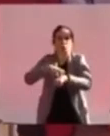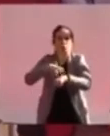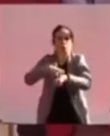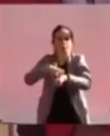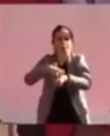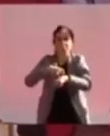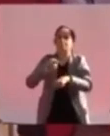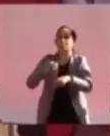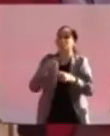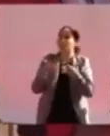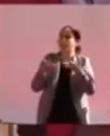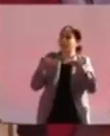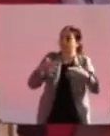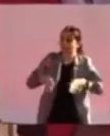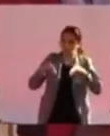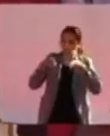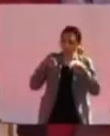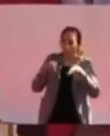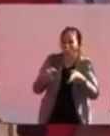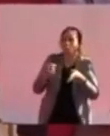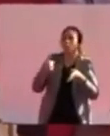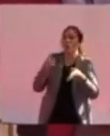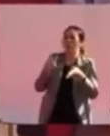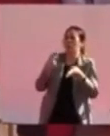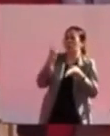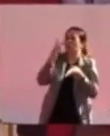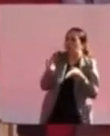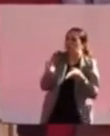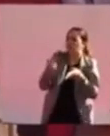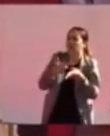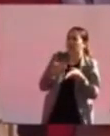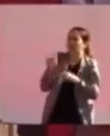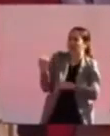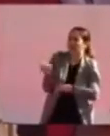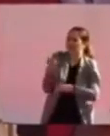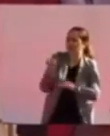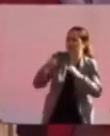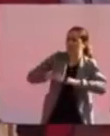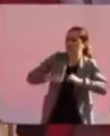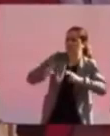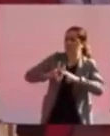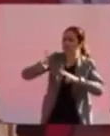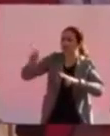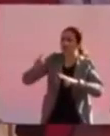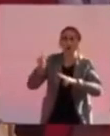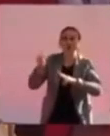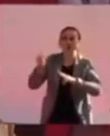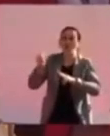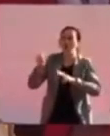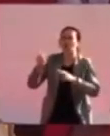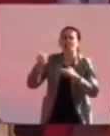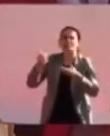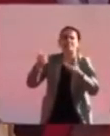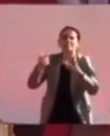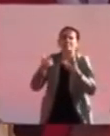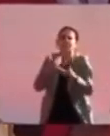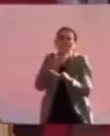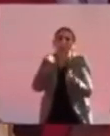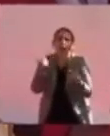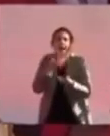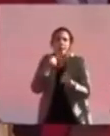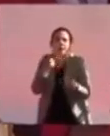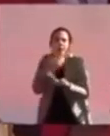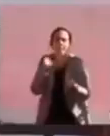ci troviamo davanti un servizio sanitario nazionale talmente definanziato che nonostante avrebbe bisogno del nostro operato fatica ad